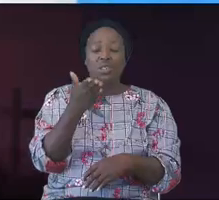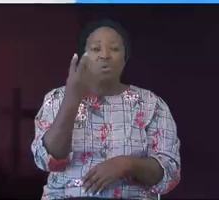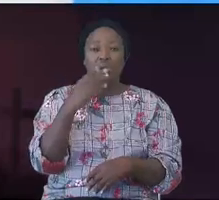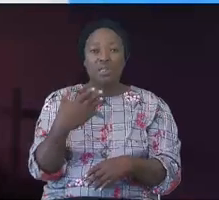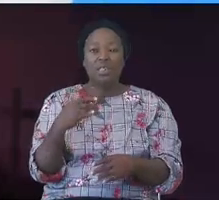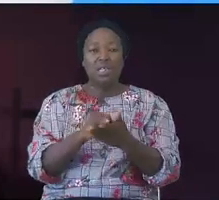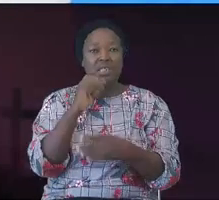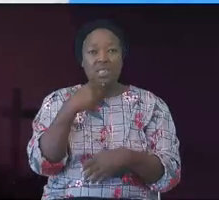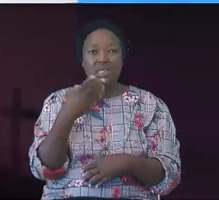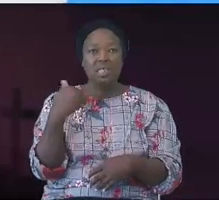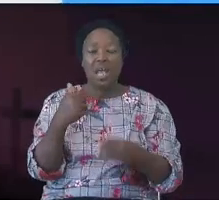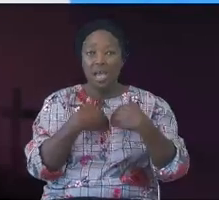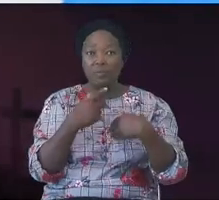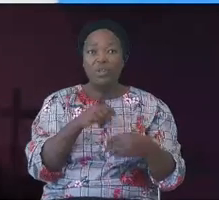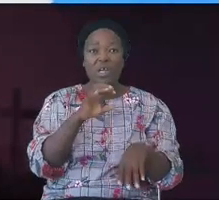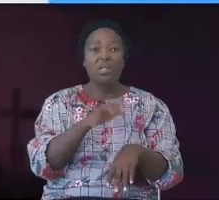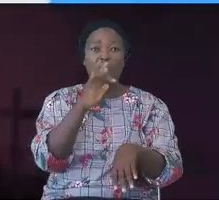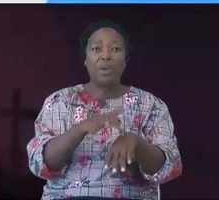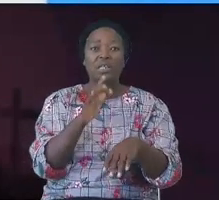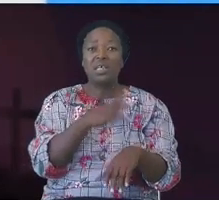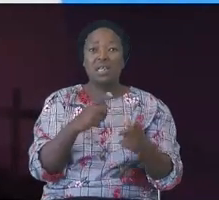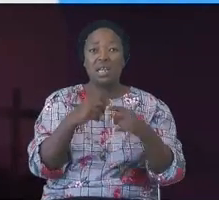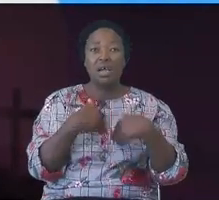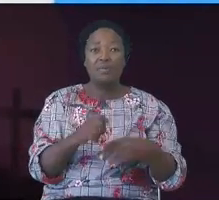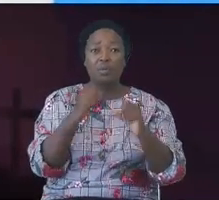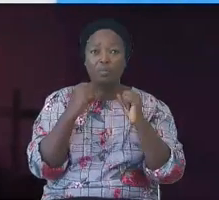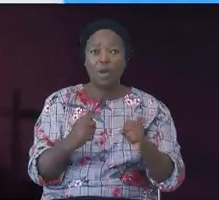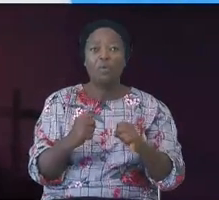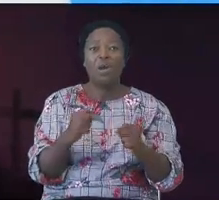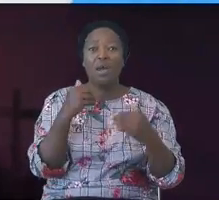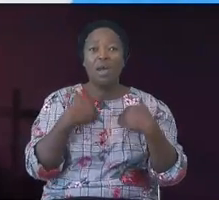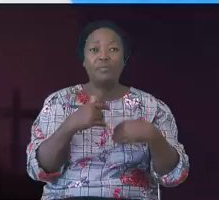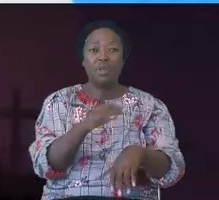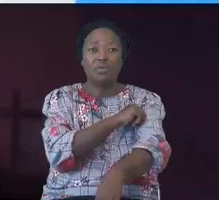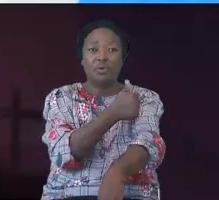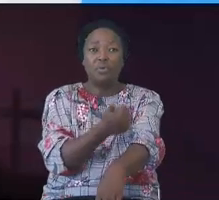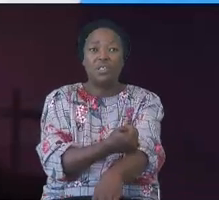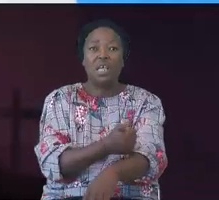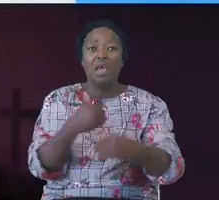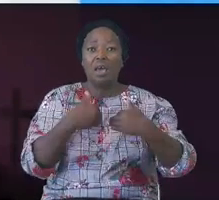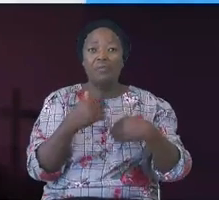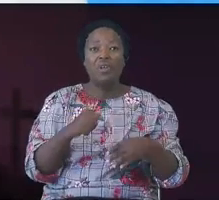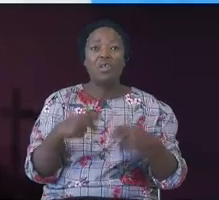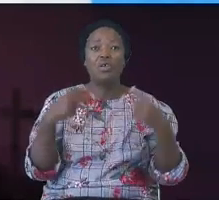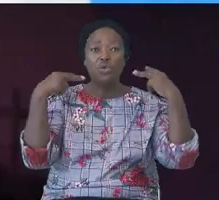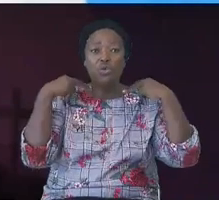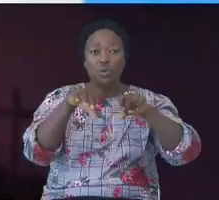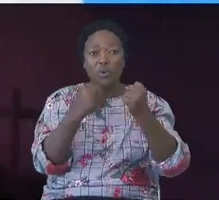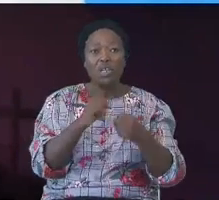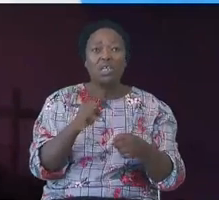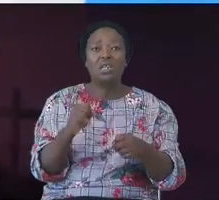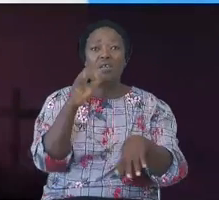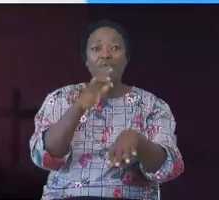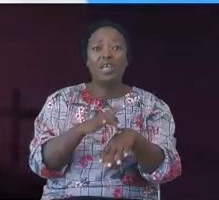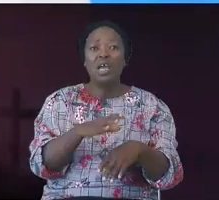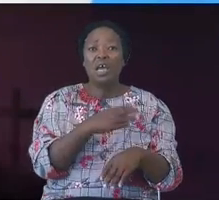croix. Sur la croix, il y a des choses qu'il a eu à dire, ayant d'impact, ayant de